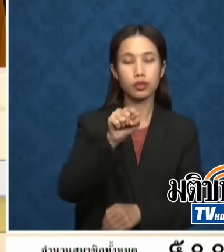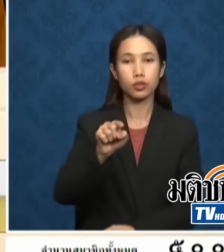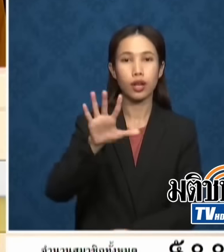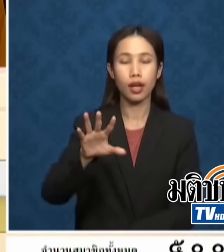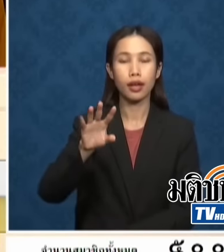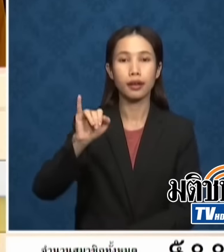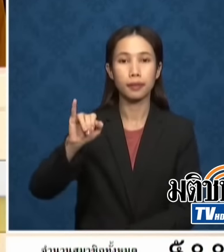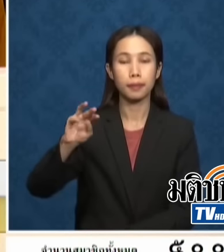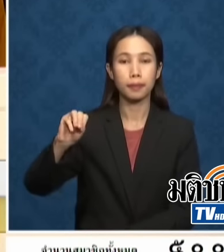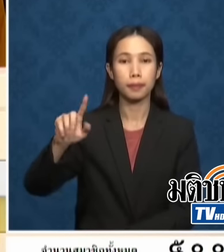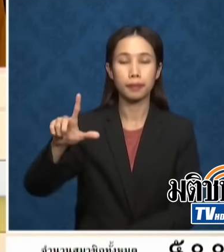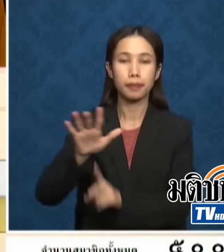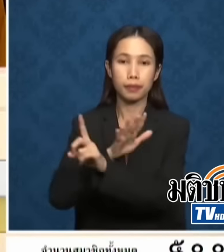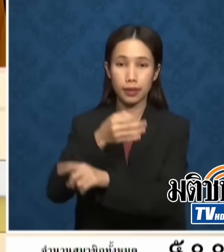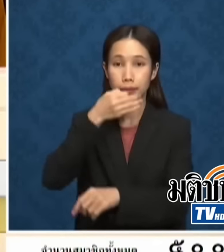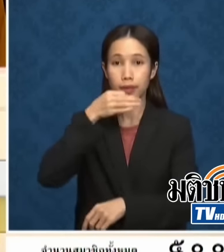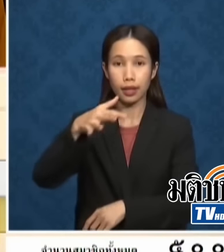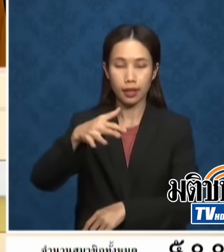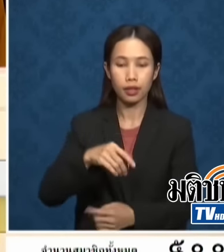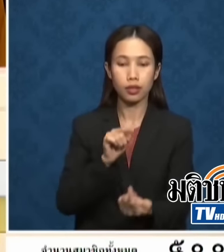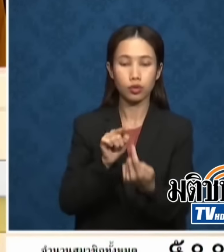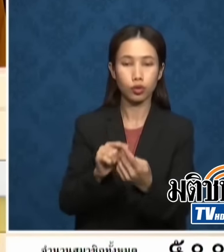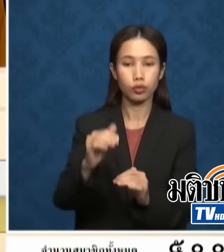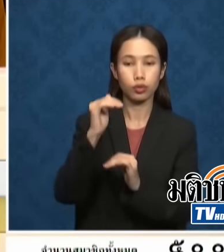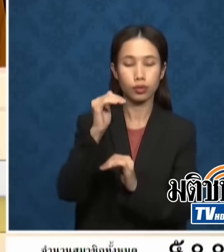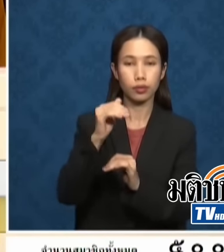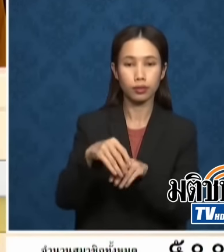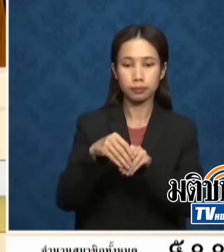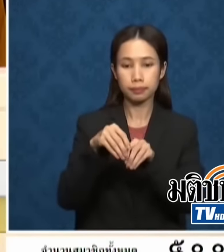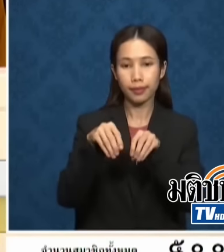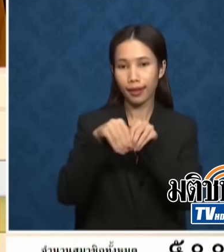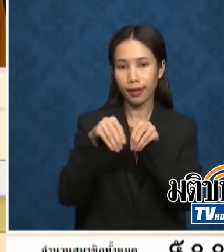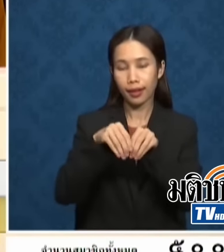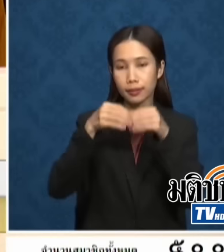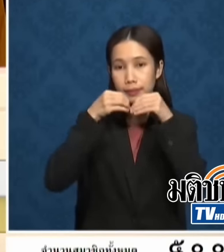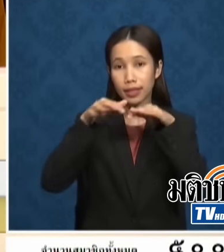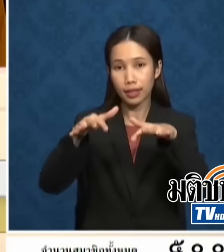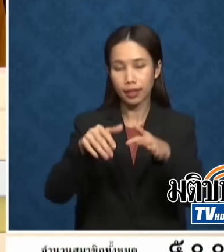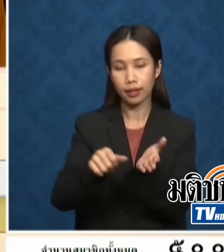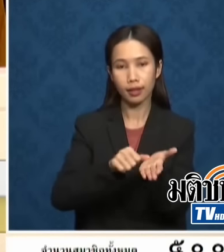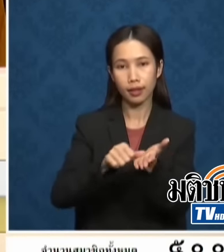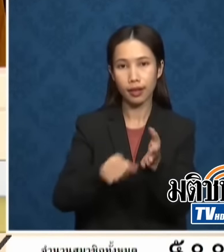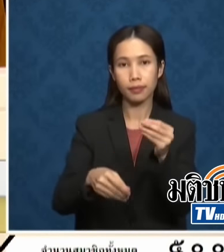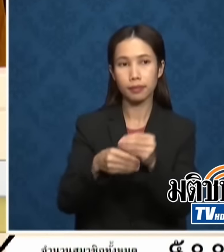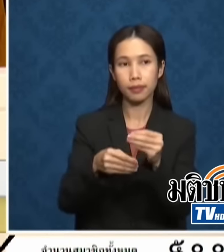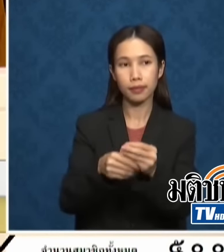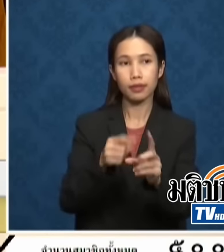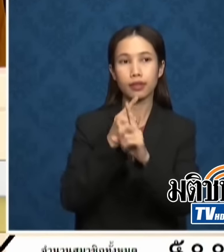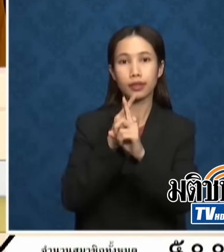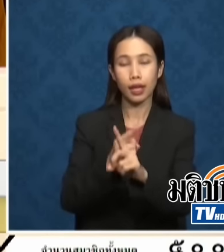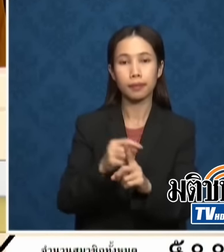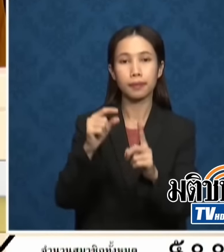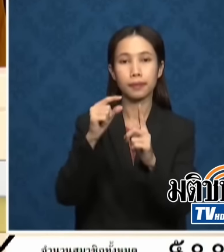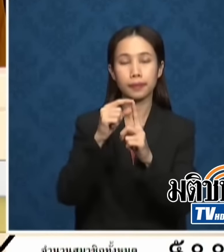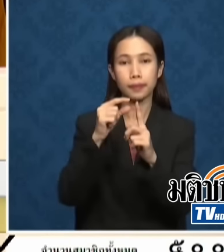ำหรับกรณีที่มีข้อจำกัดตามลักษณะทางกายภาพและแก้ไขเพิ่มเติมตามบทนิยามคำว่